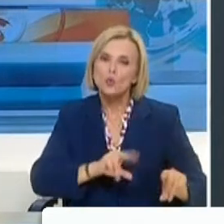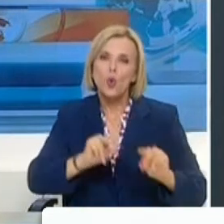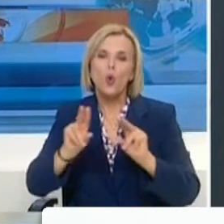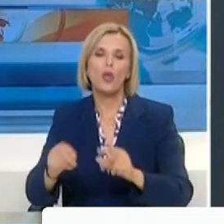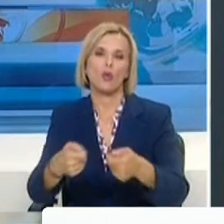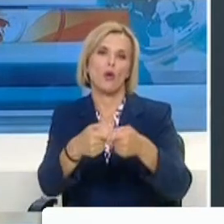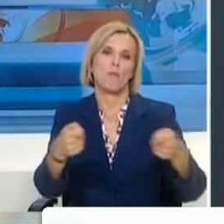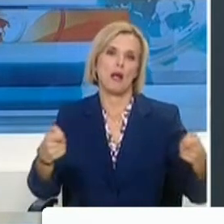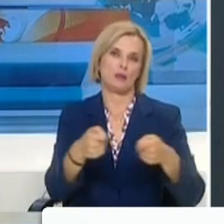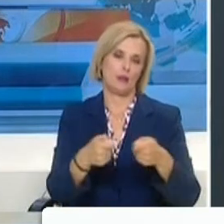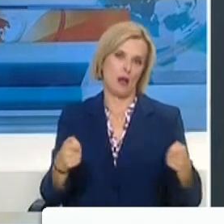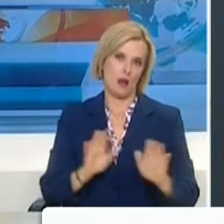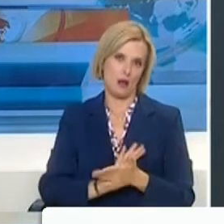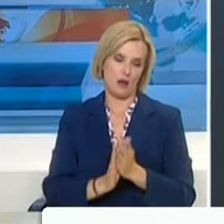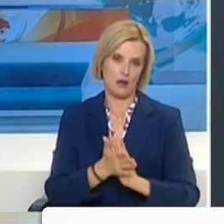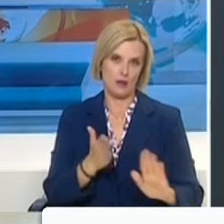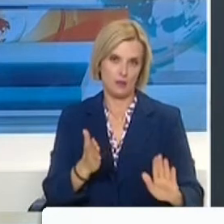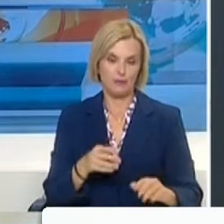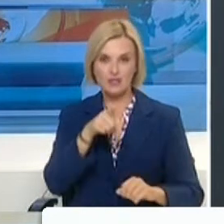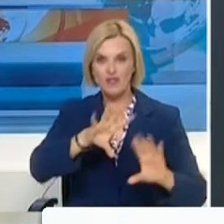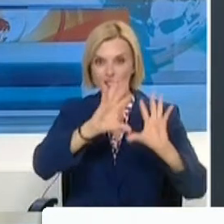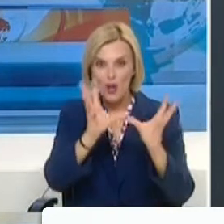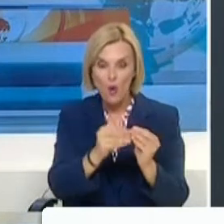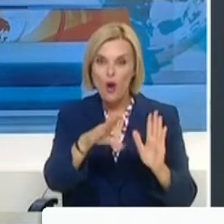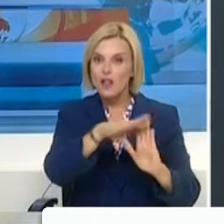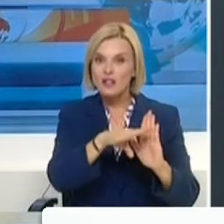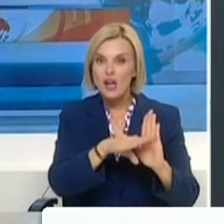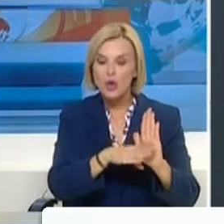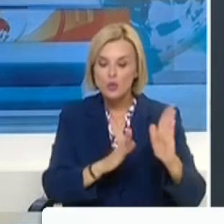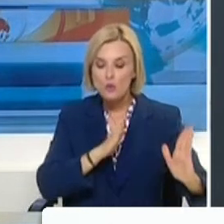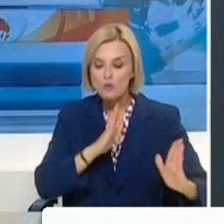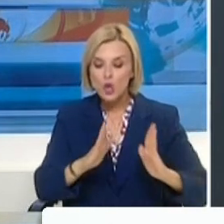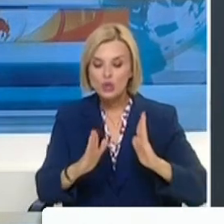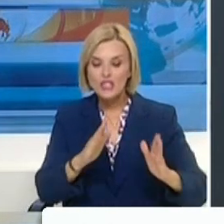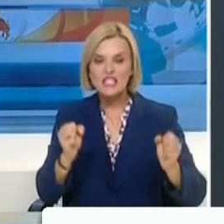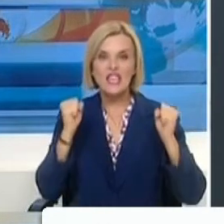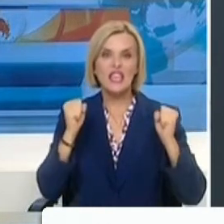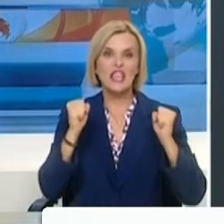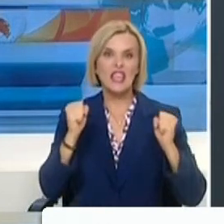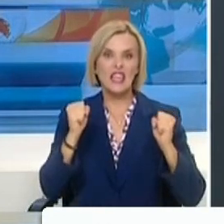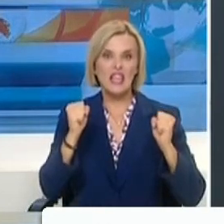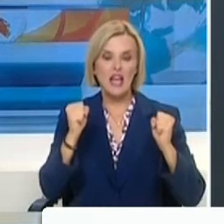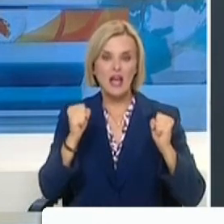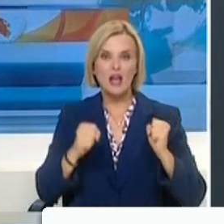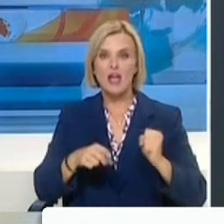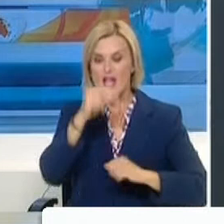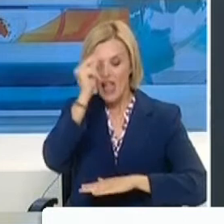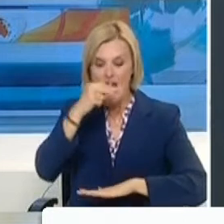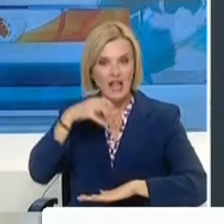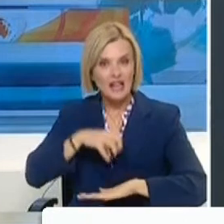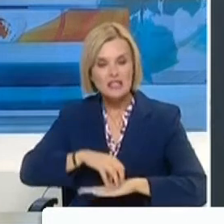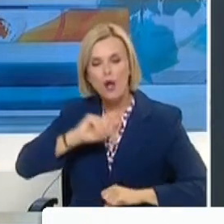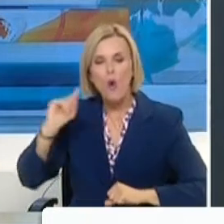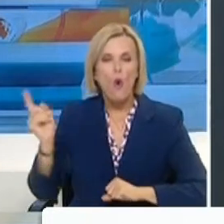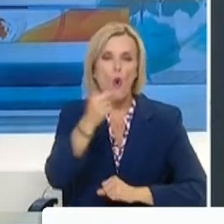δημοσίων υπαίθριων συναντήσεων. Οι παραπάνω κανόνες αφορούν στην προστασία της δημόσιας υγείας, ισχύουν για τους χώρους λατρείας όλων